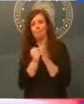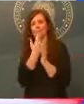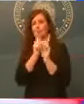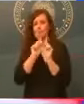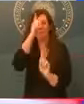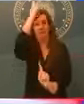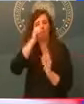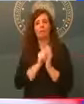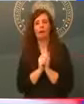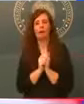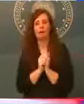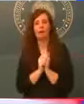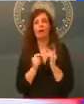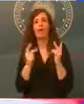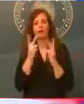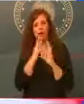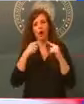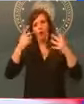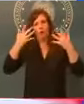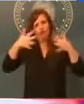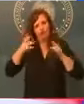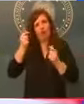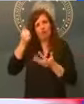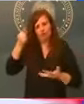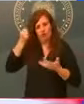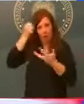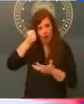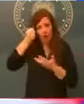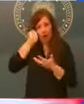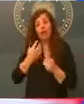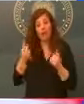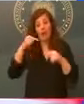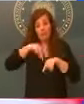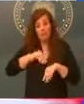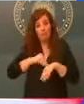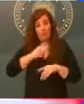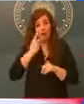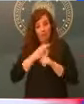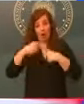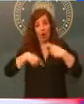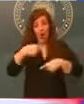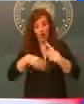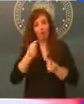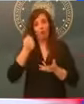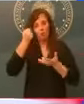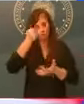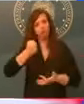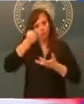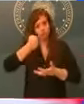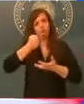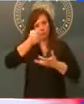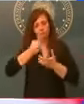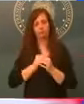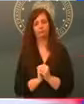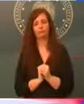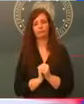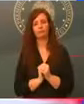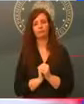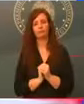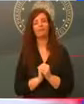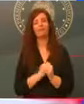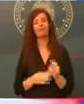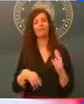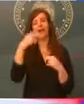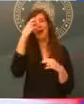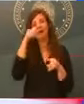già investito, ma continueremo a investire sempre più. Vi ricordo che già nel decreto